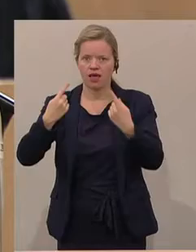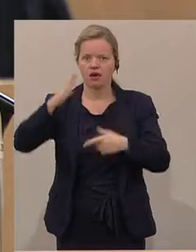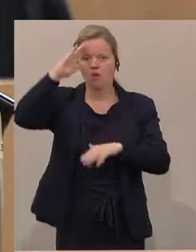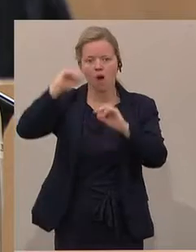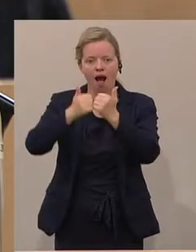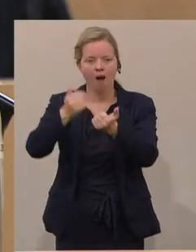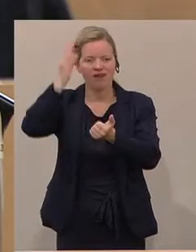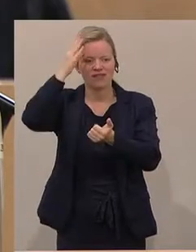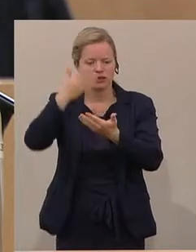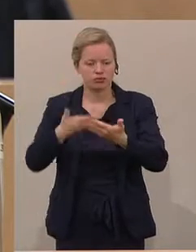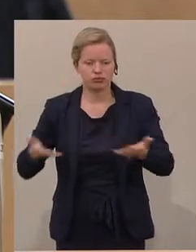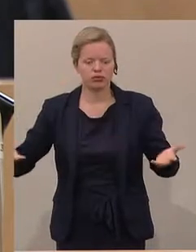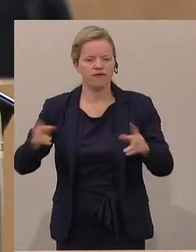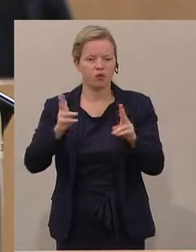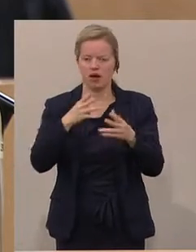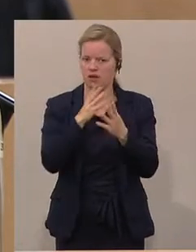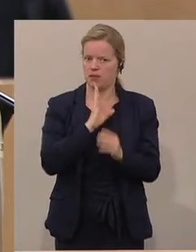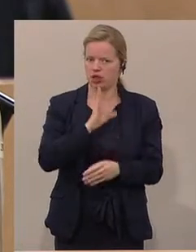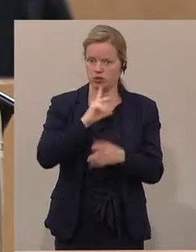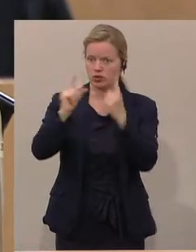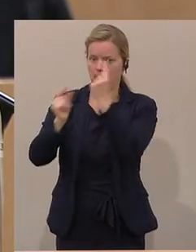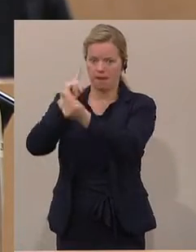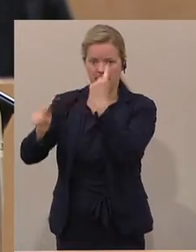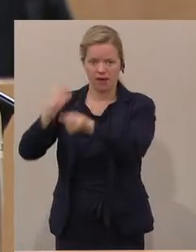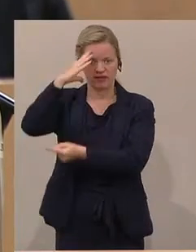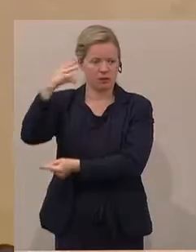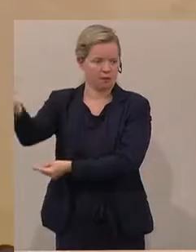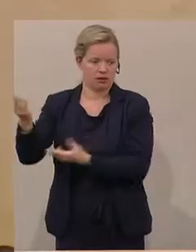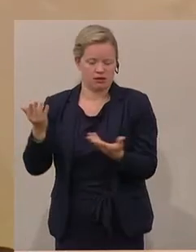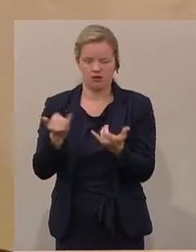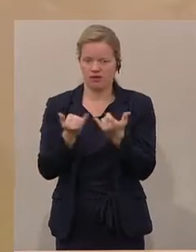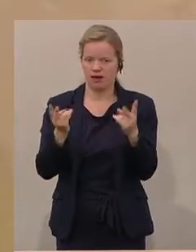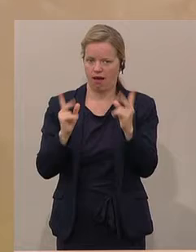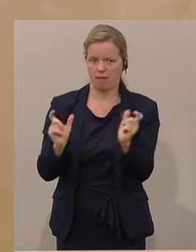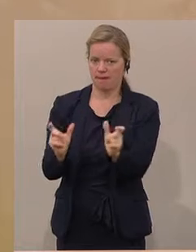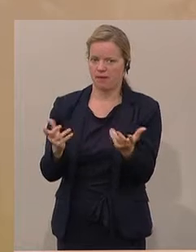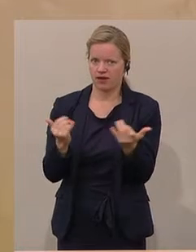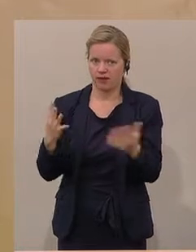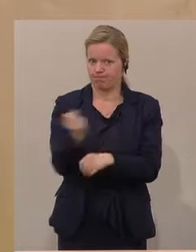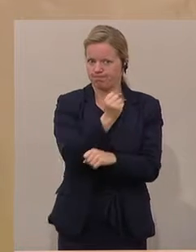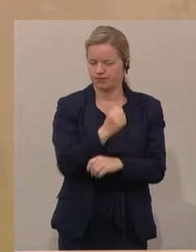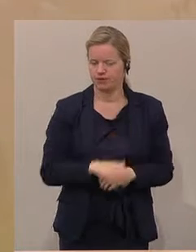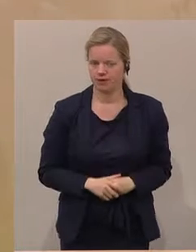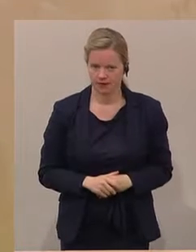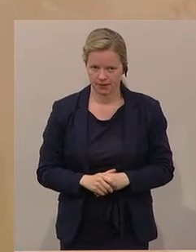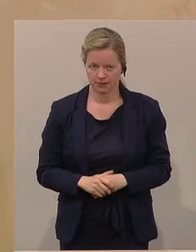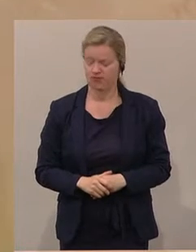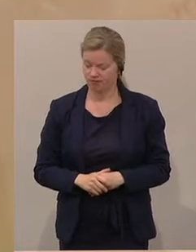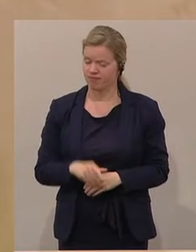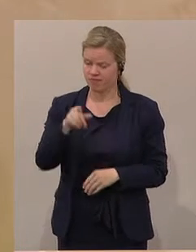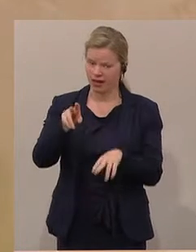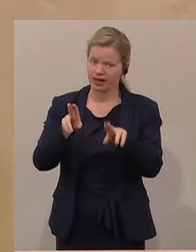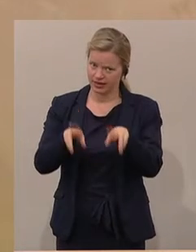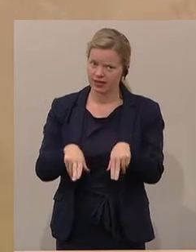durch die Pensionierungen zu entstehen droht, entgegenzuwirken? Sie haben vollkommen recht. Hier